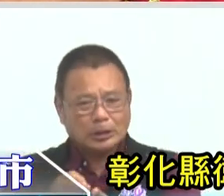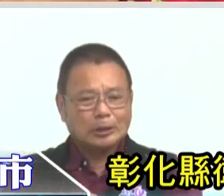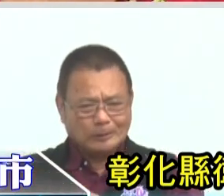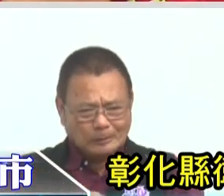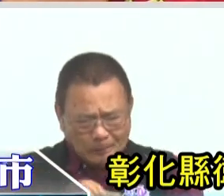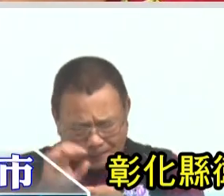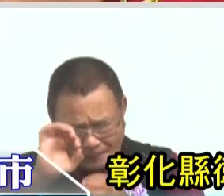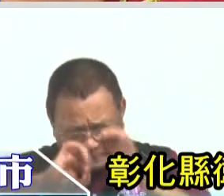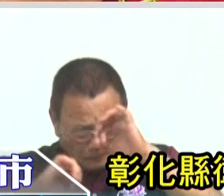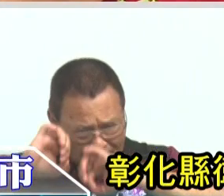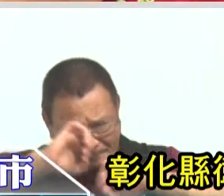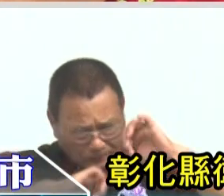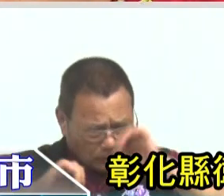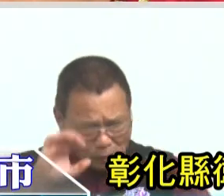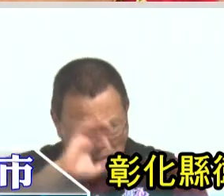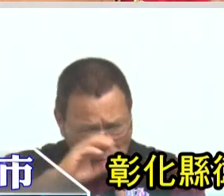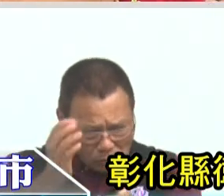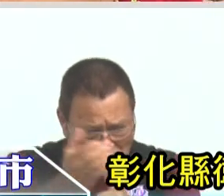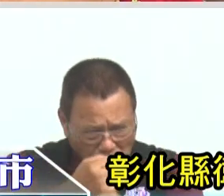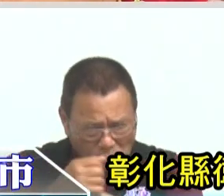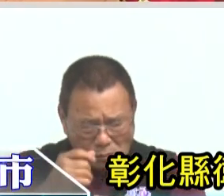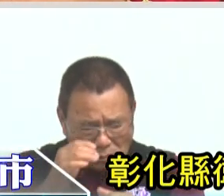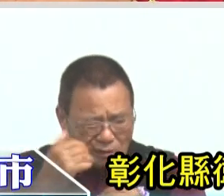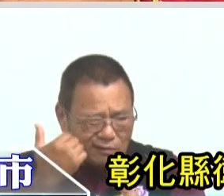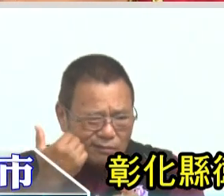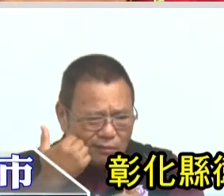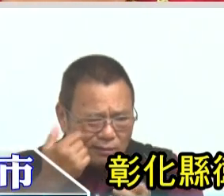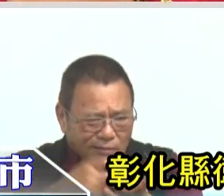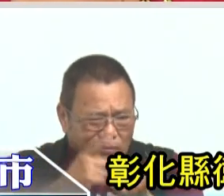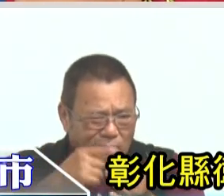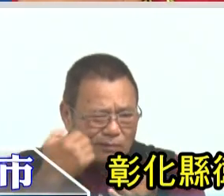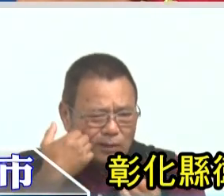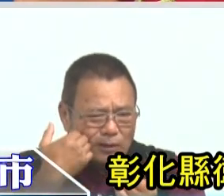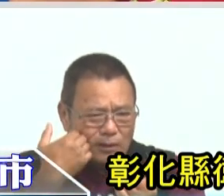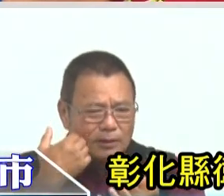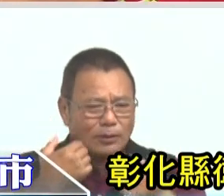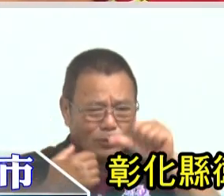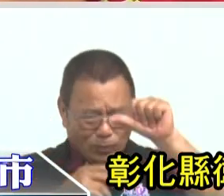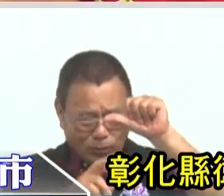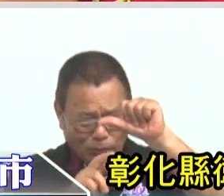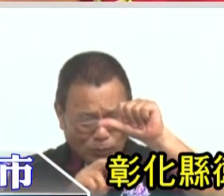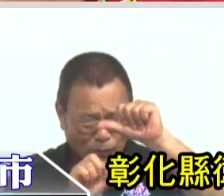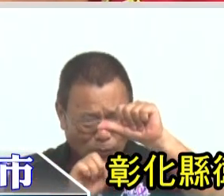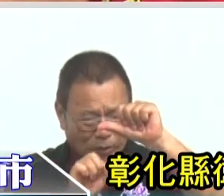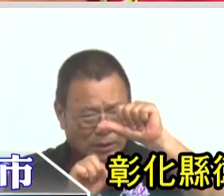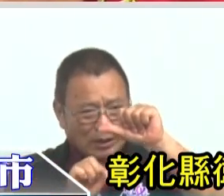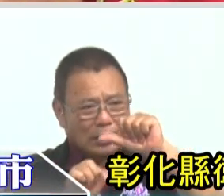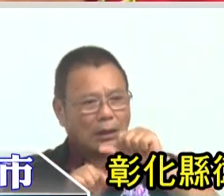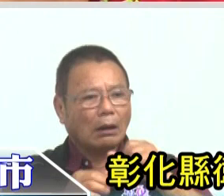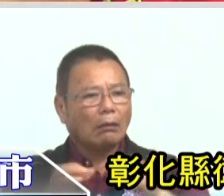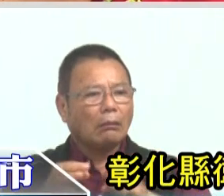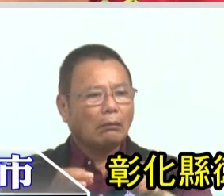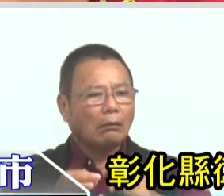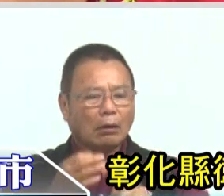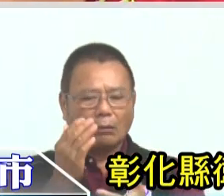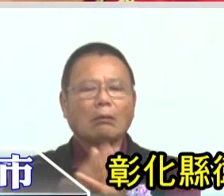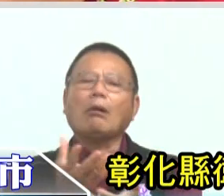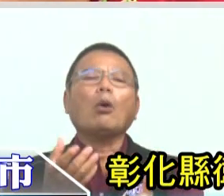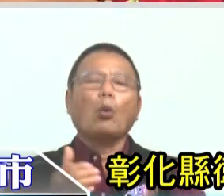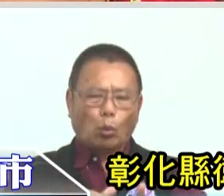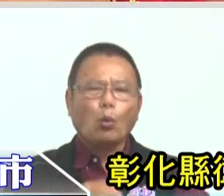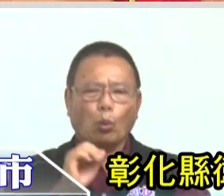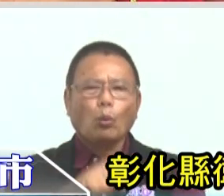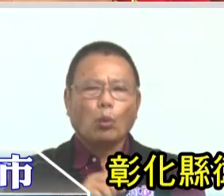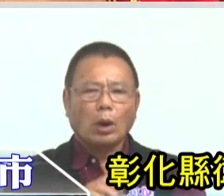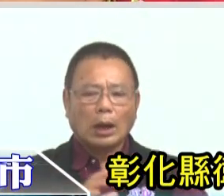后一笔一笔的查核，确认说他在5月15日之后并没有营业的一个状况，